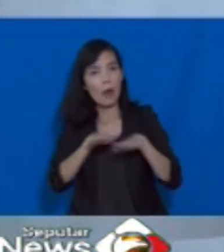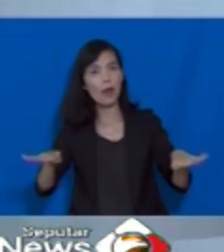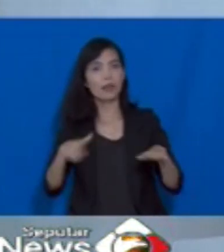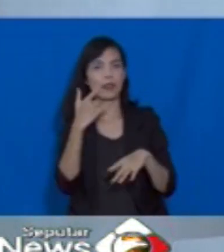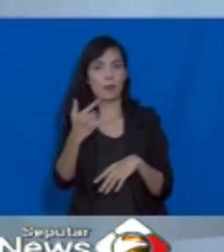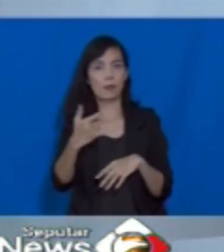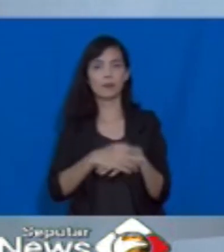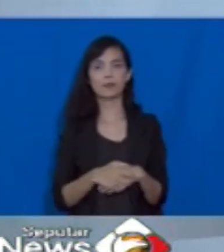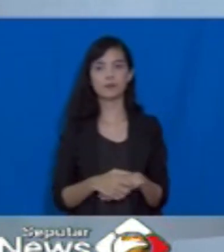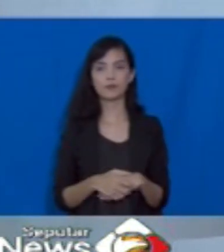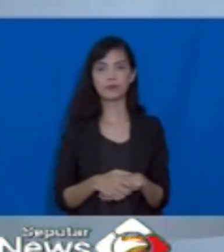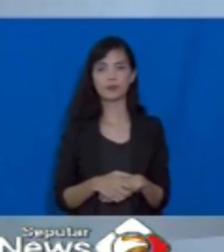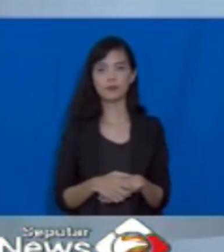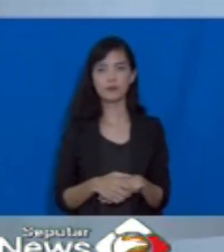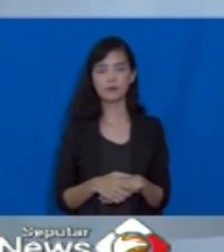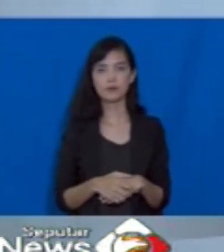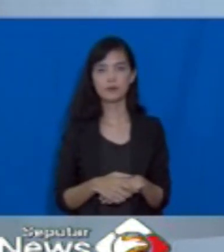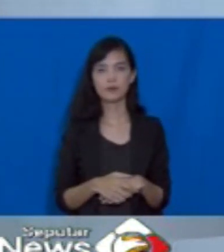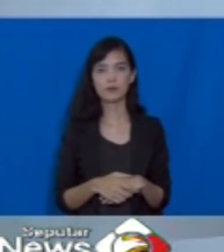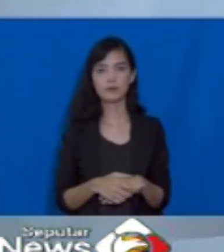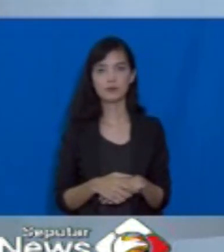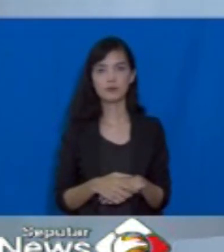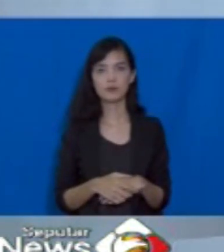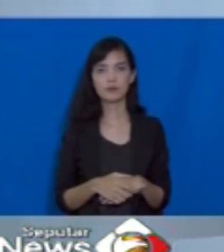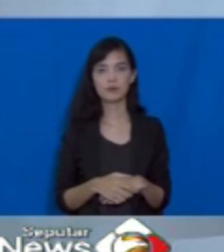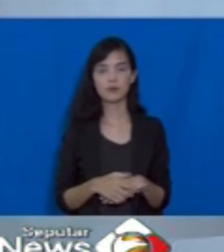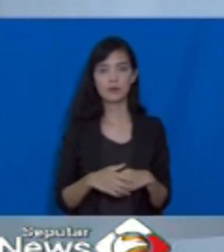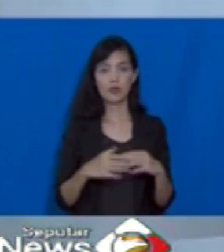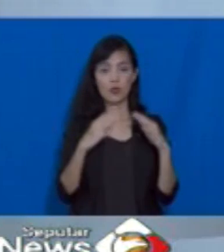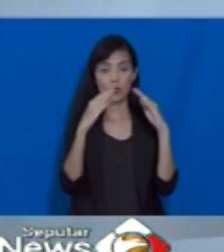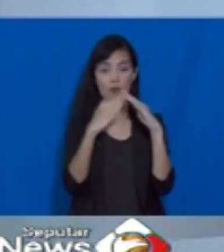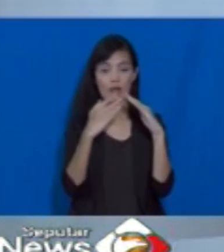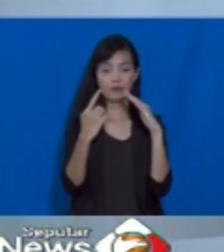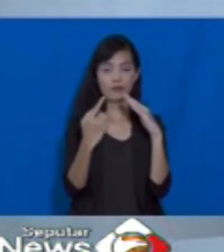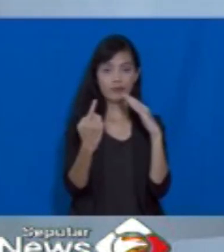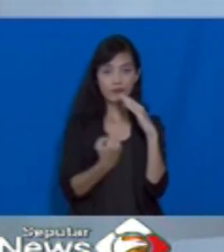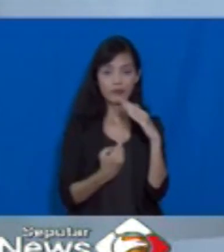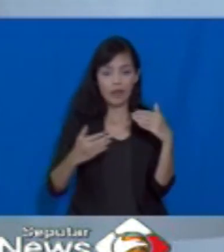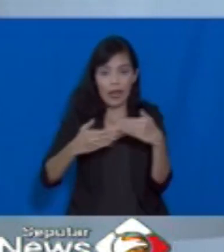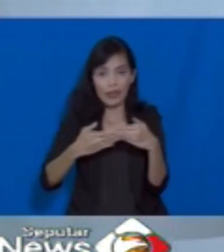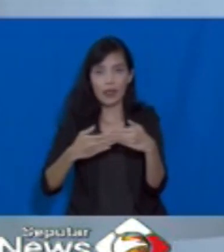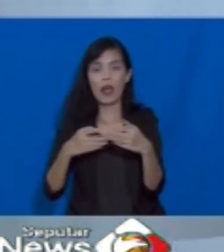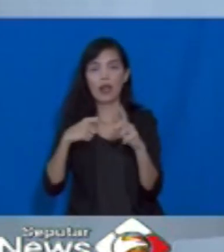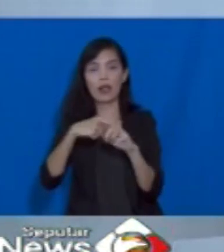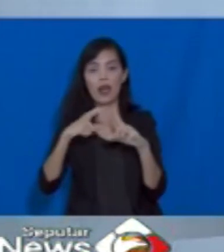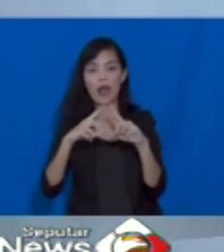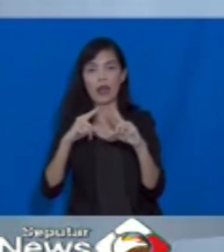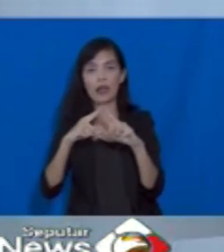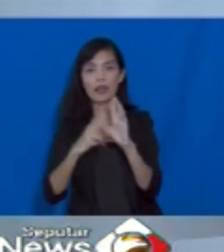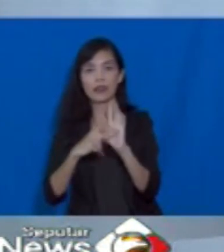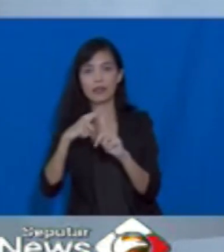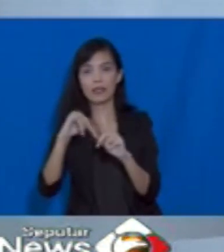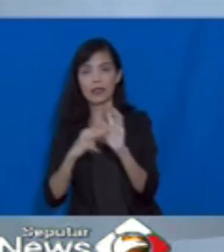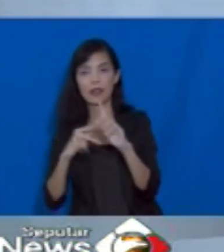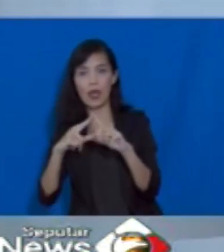berbeda tentunya ha dengan apa yang kita sebut dengan tindakan karantina rumah karantina wilayah dan karantina rumah